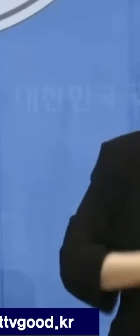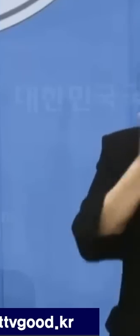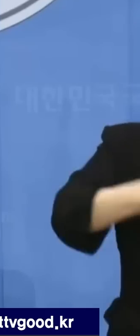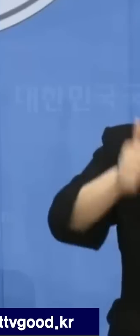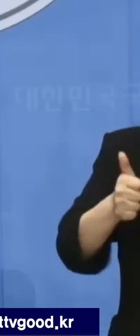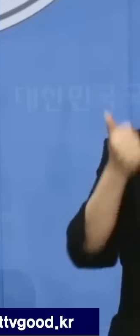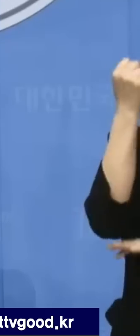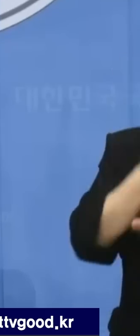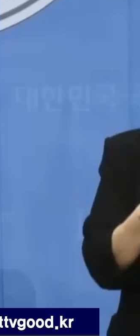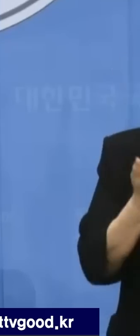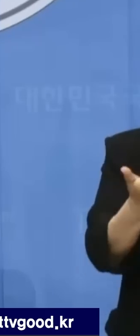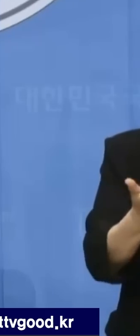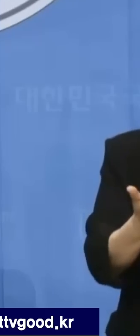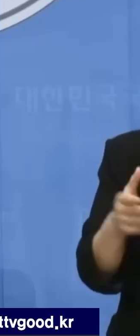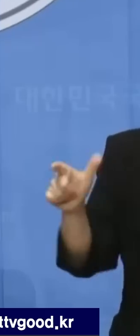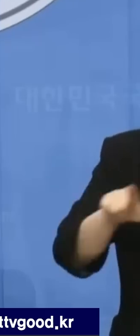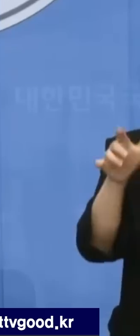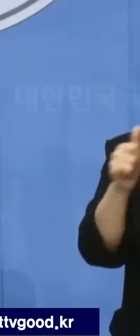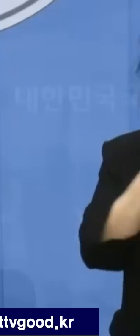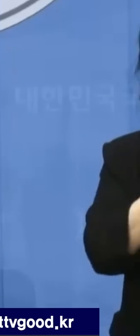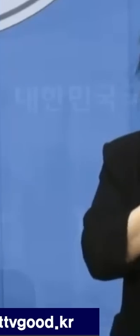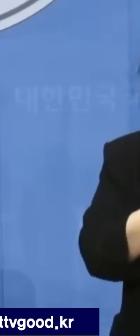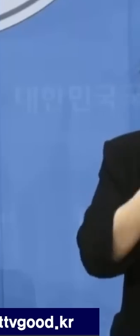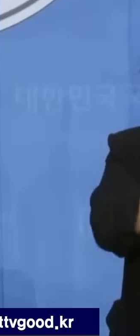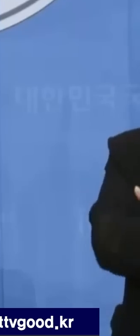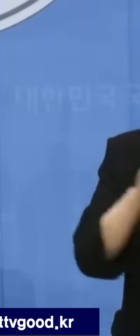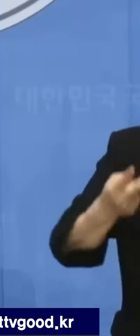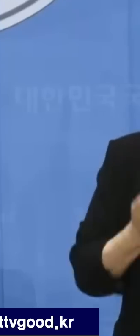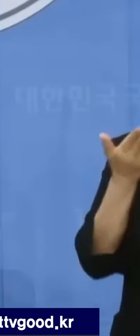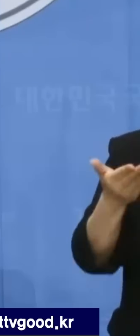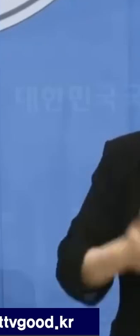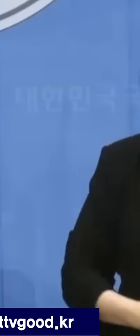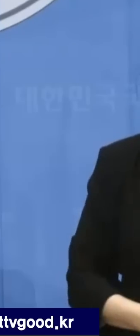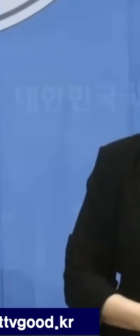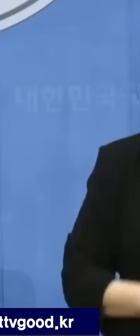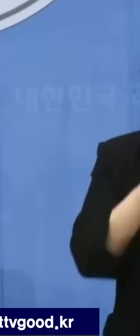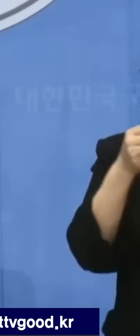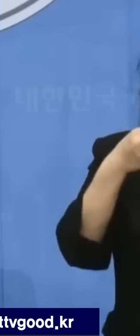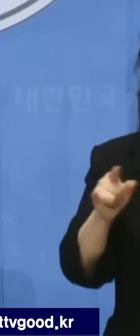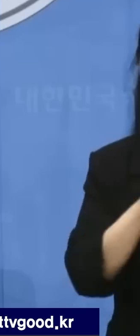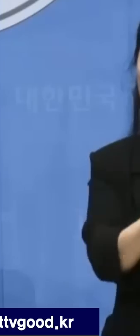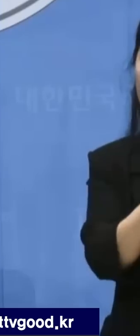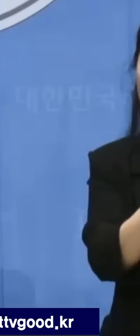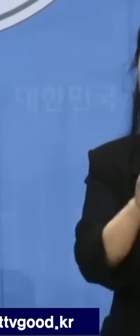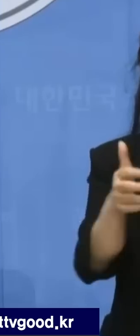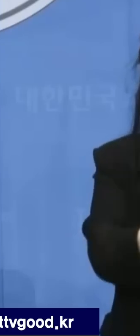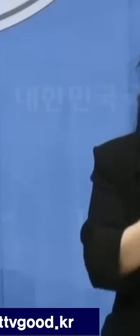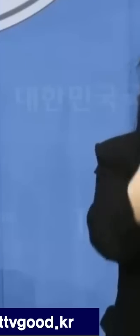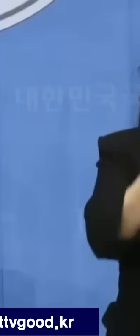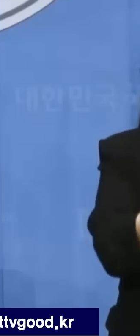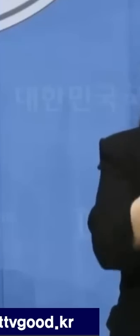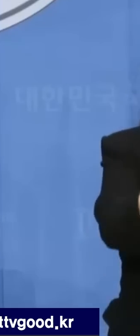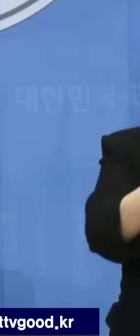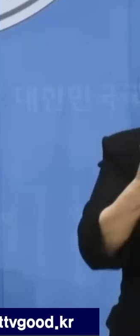하고 당원과 지역 주민들에게 공천권을 돌려드리겠습니다. 특히 비례대표 국회의원은 중앙이 추천 방식이